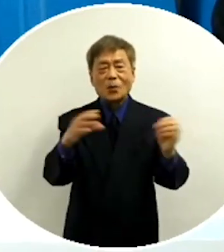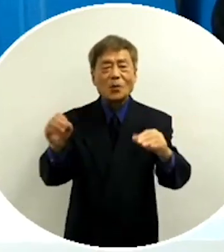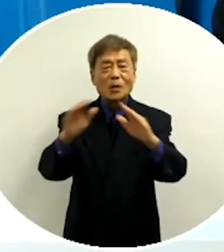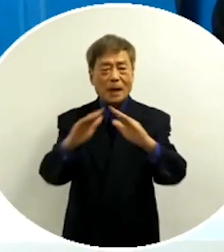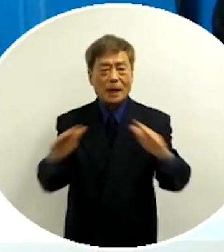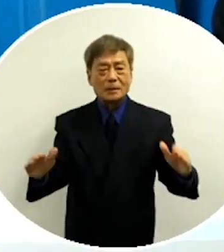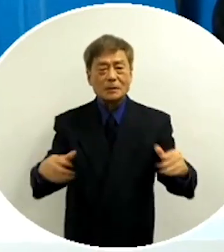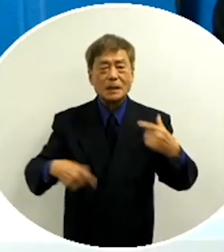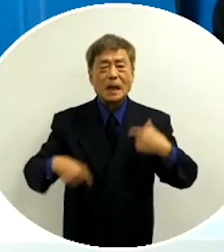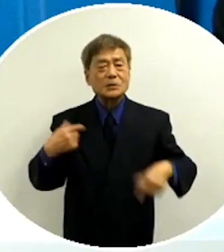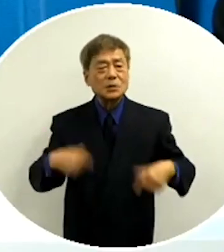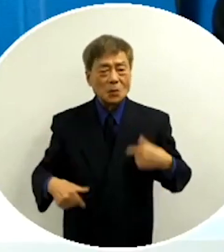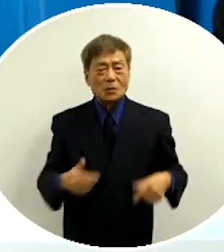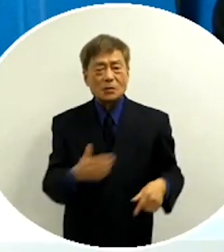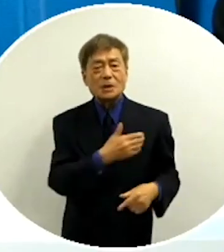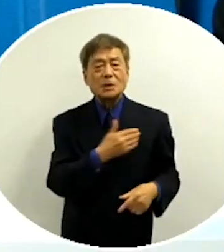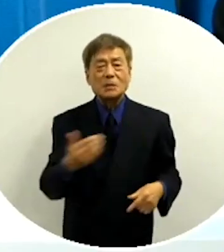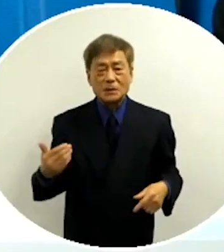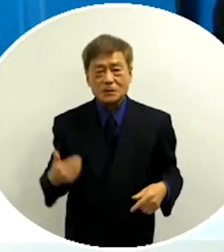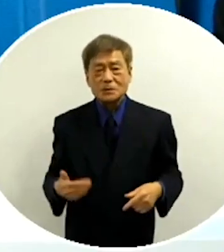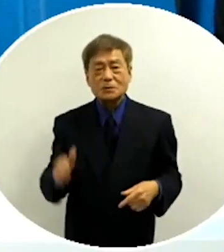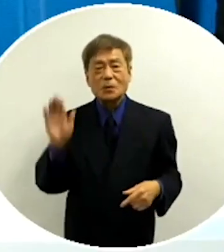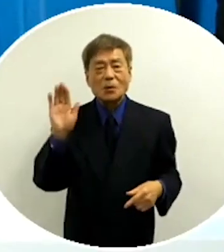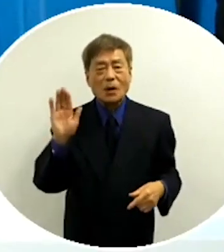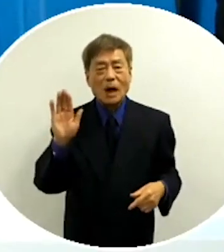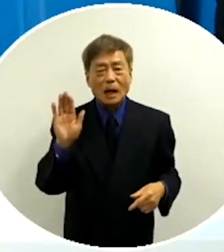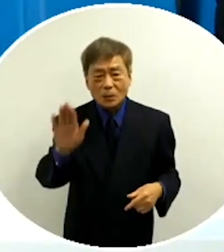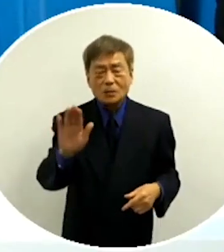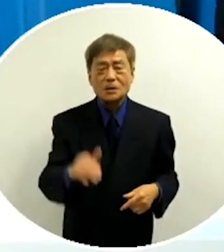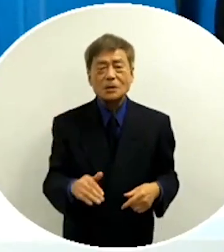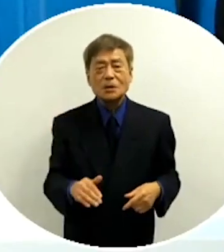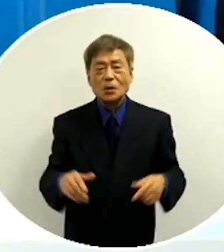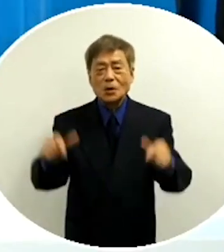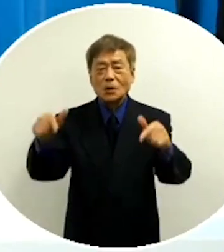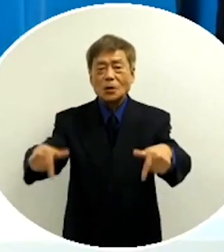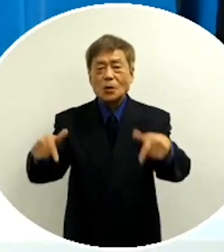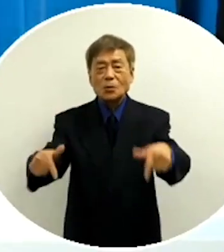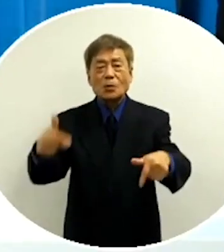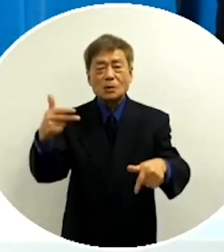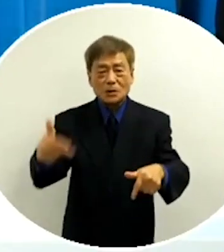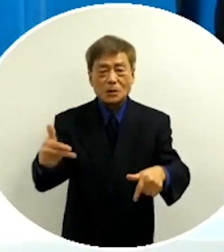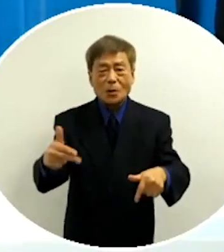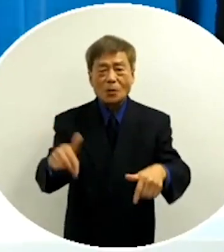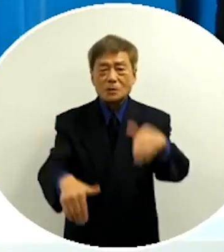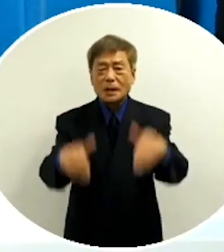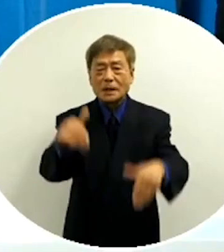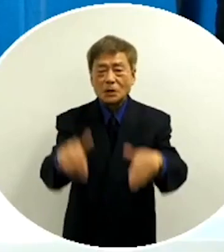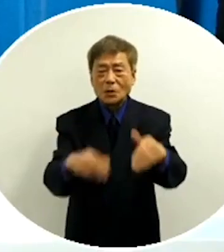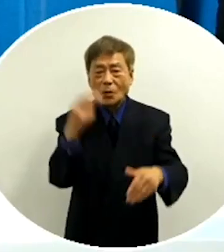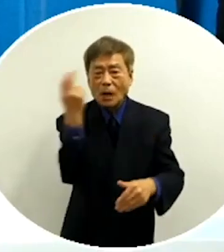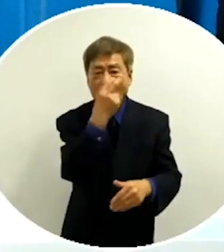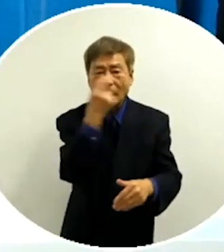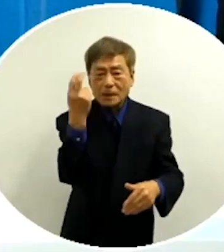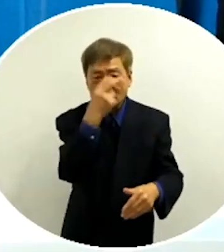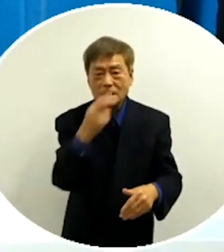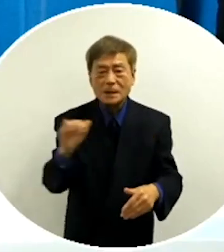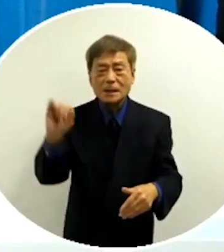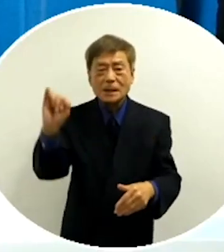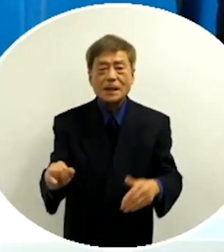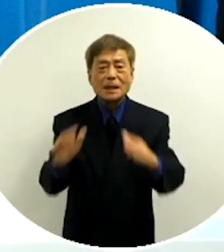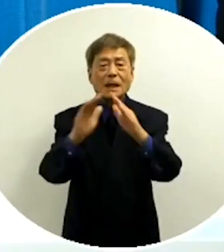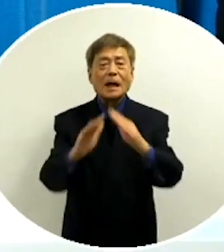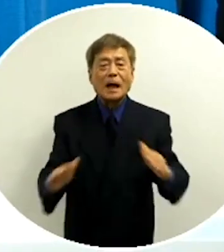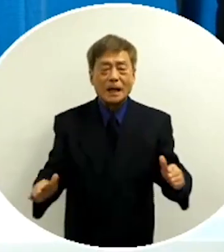その後にさらにちょっとやりたいことがあって京都市の選挙管理委員会お願いをして開票作業